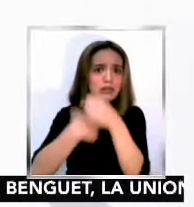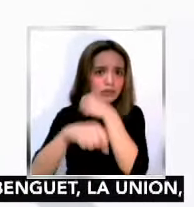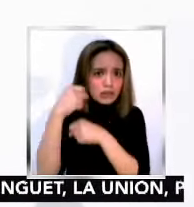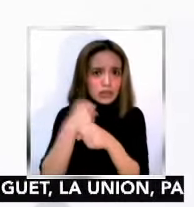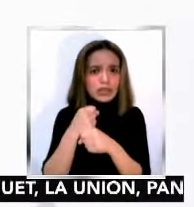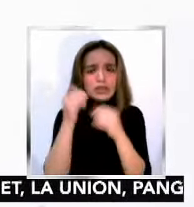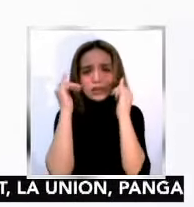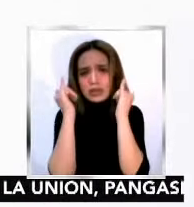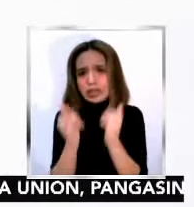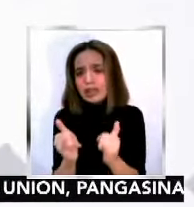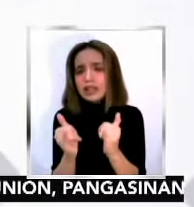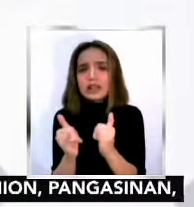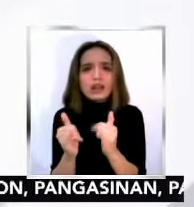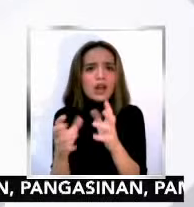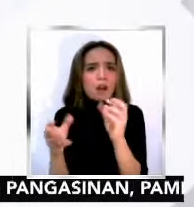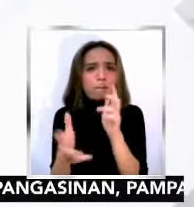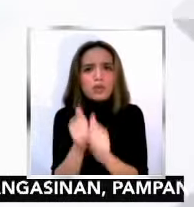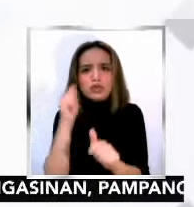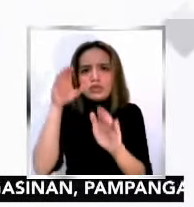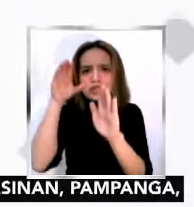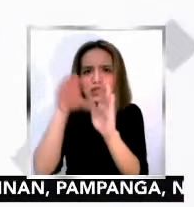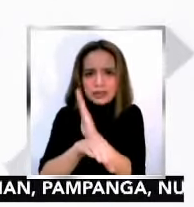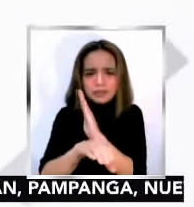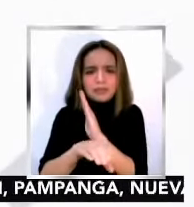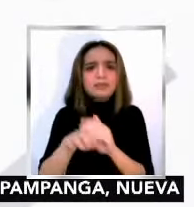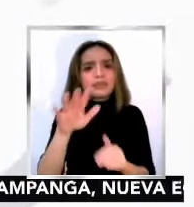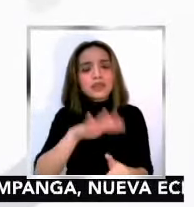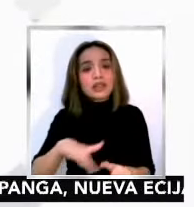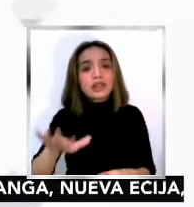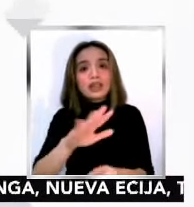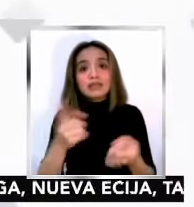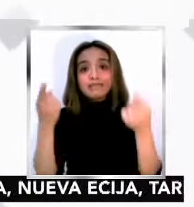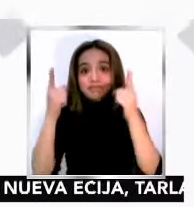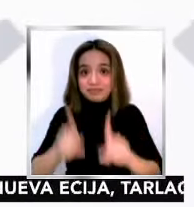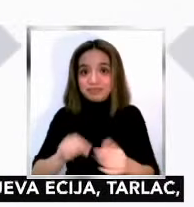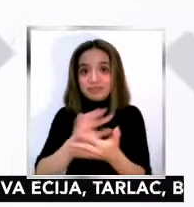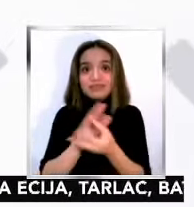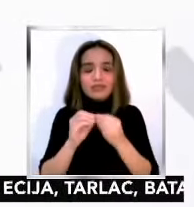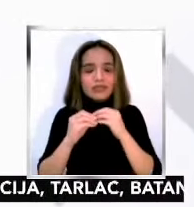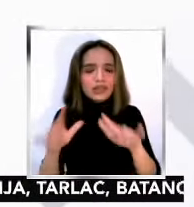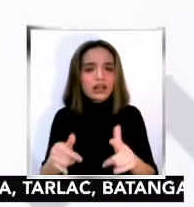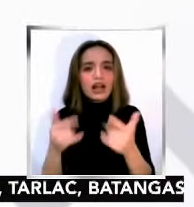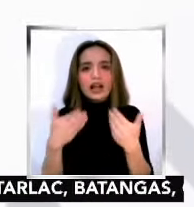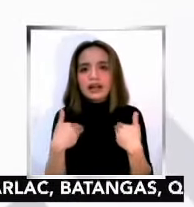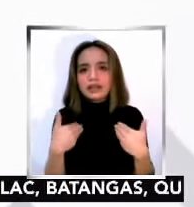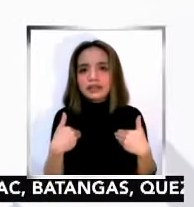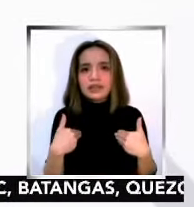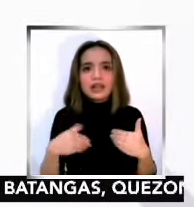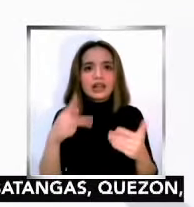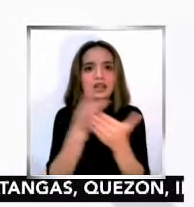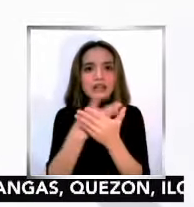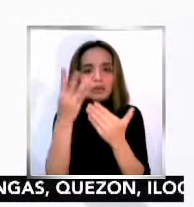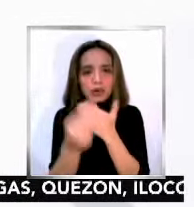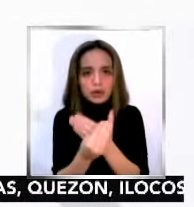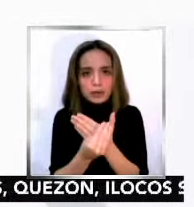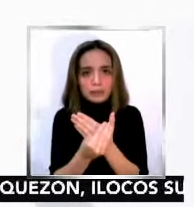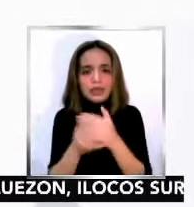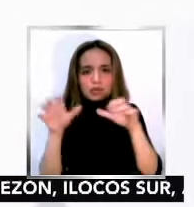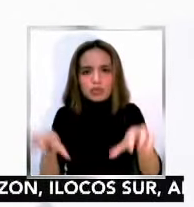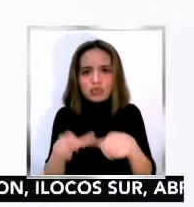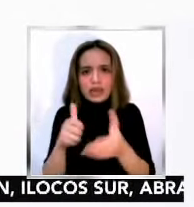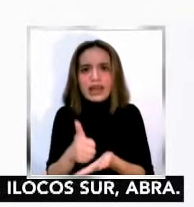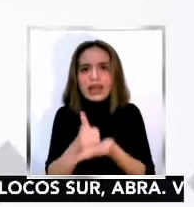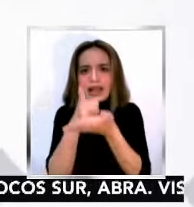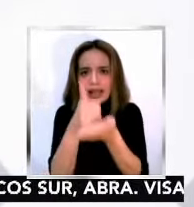sa pinakamura sa bansa. Pagdating sa pandemic response, nagpapatupad daw ito ng mga programa at inisyatibo para tulungan ang kanilang